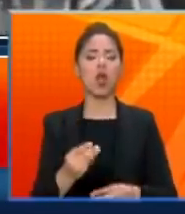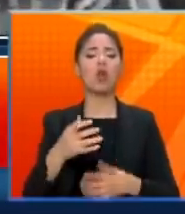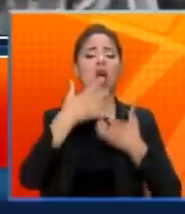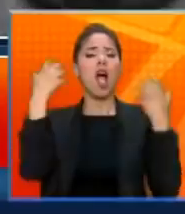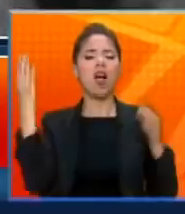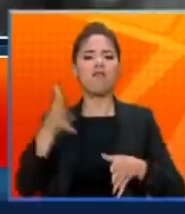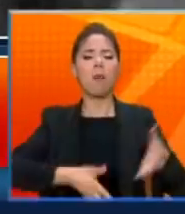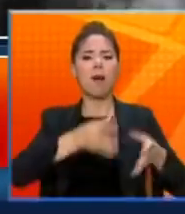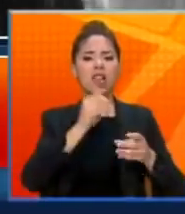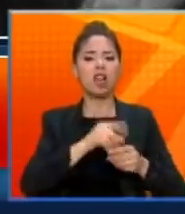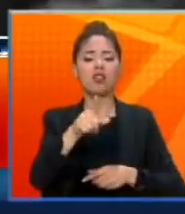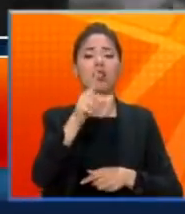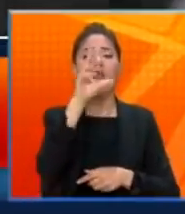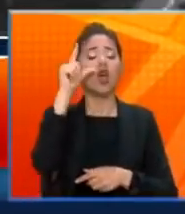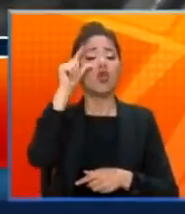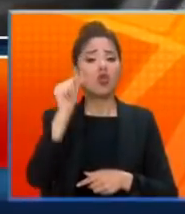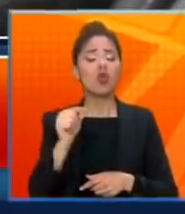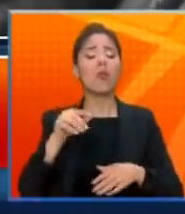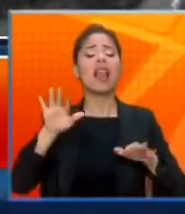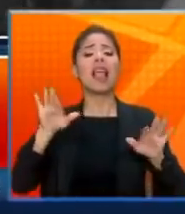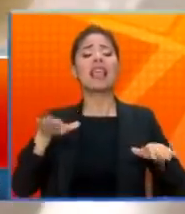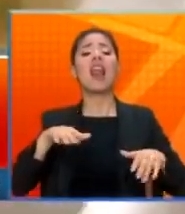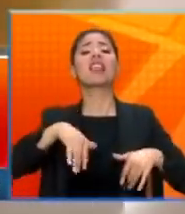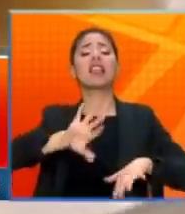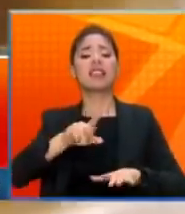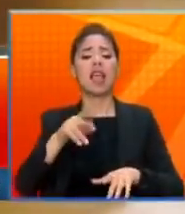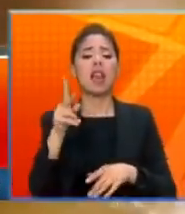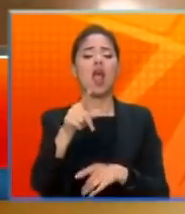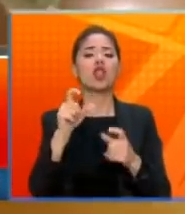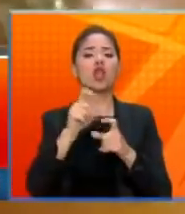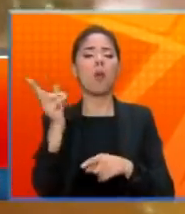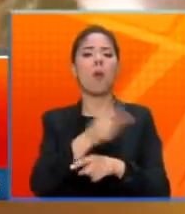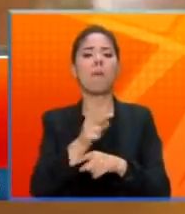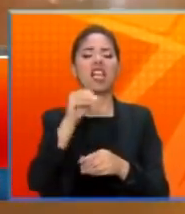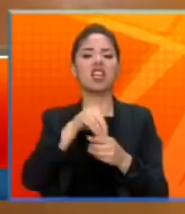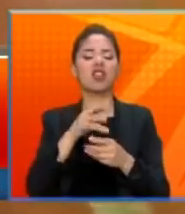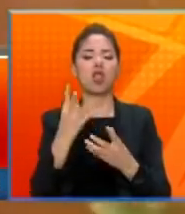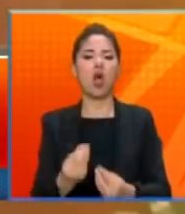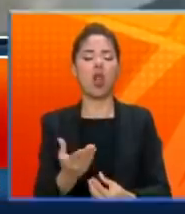pazarı ama bu kez olağan şüpheli yarasa değil, somon balıkları.